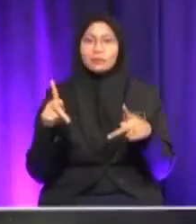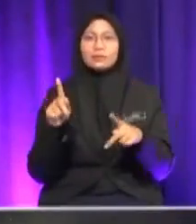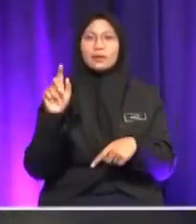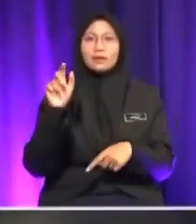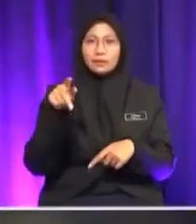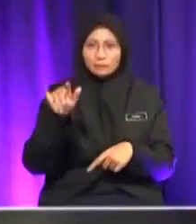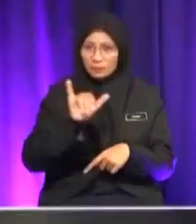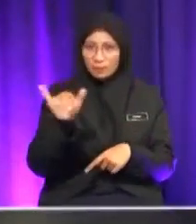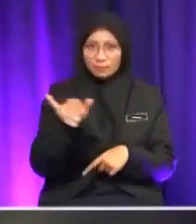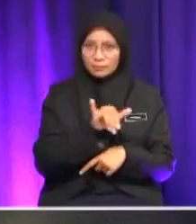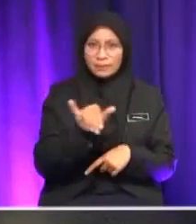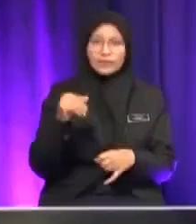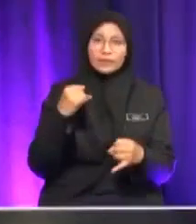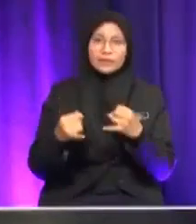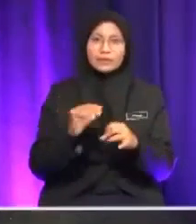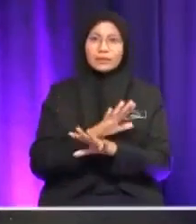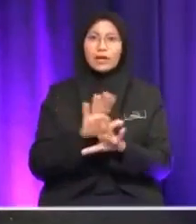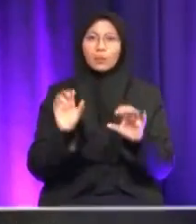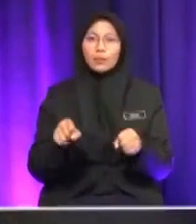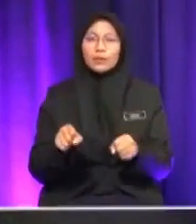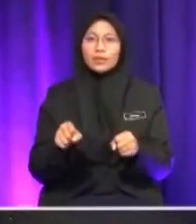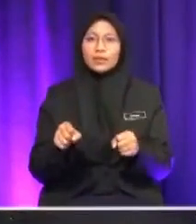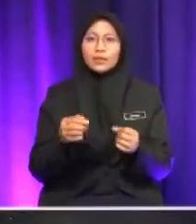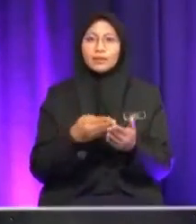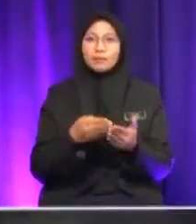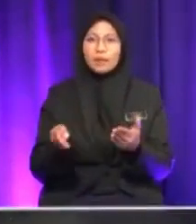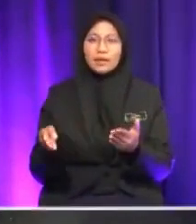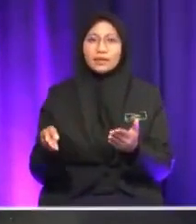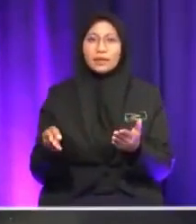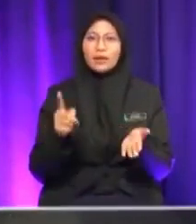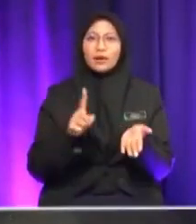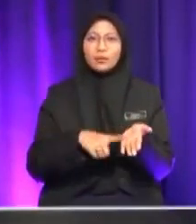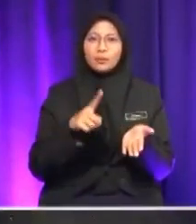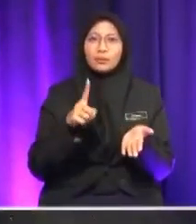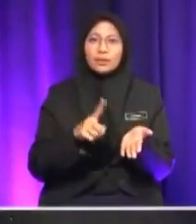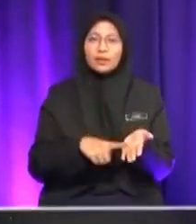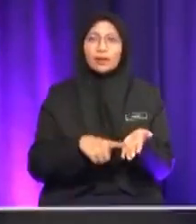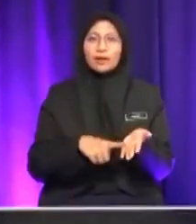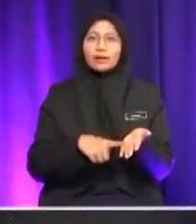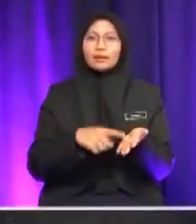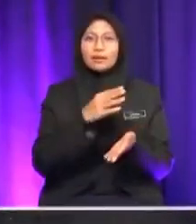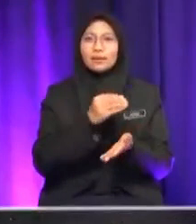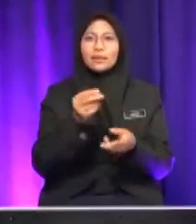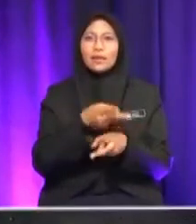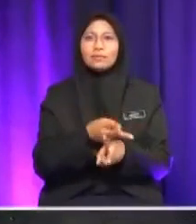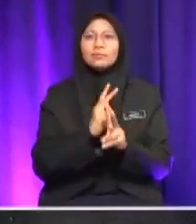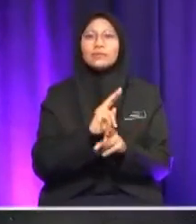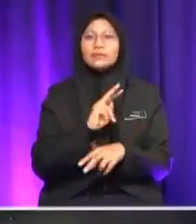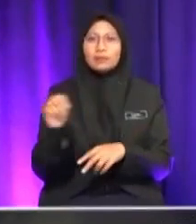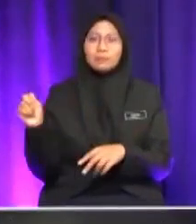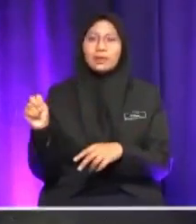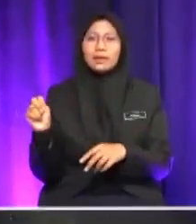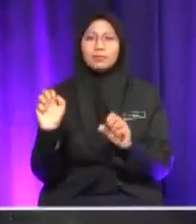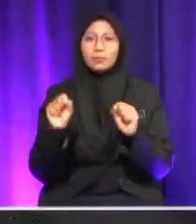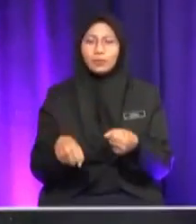mampu membayar hutang pinjaman mereka, mereka akan disenaraikan sebagai